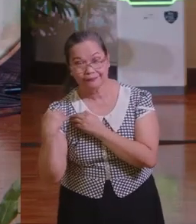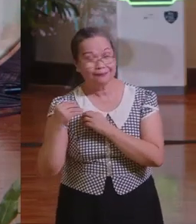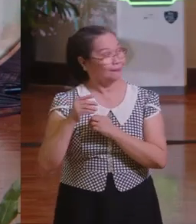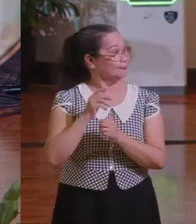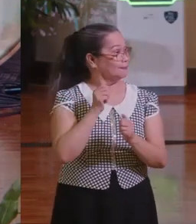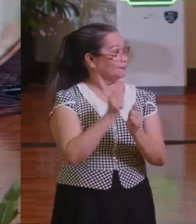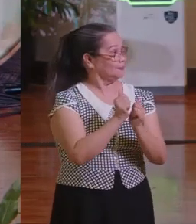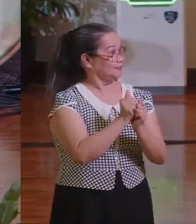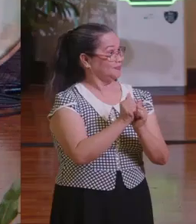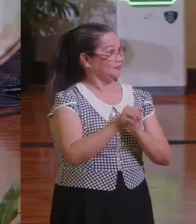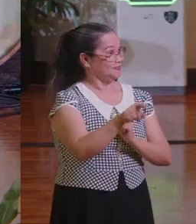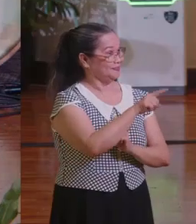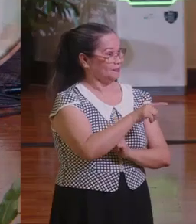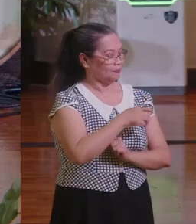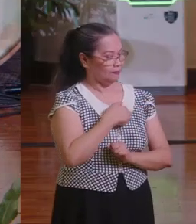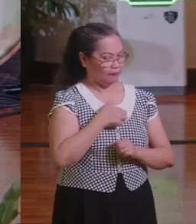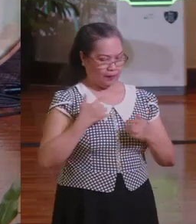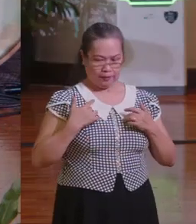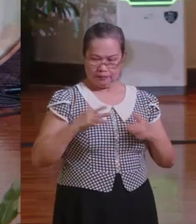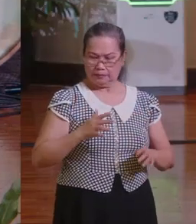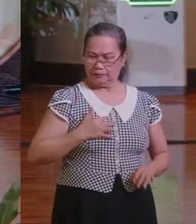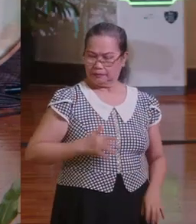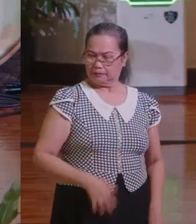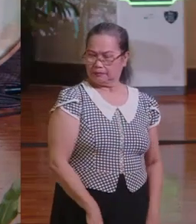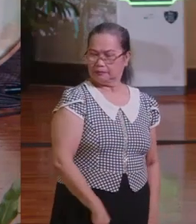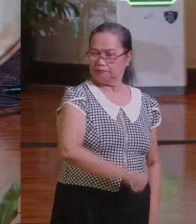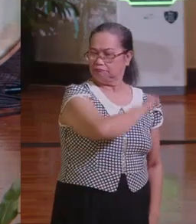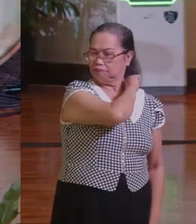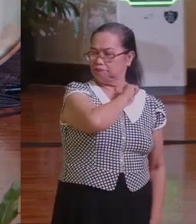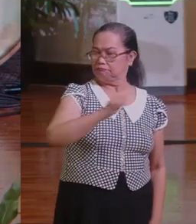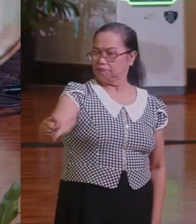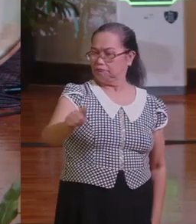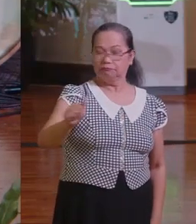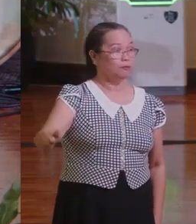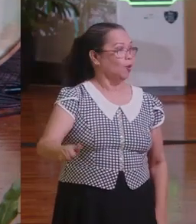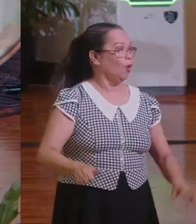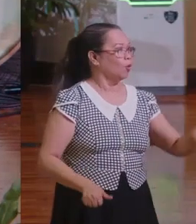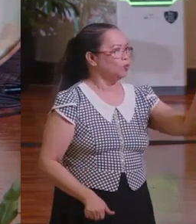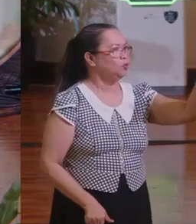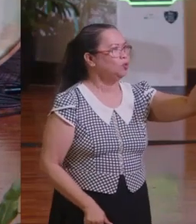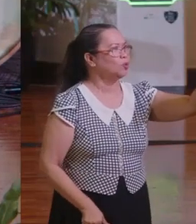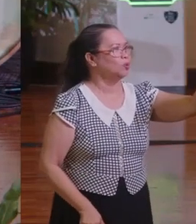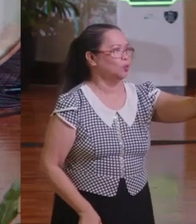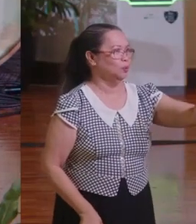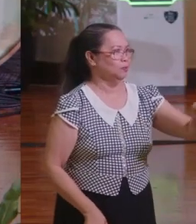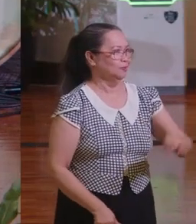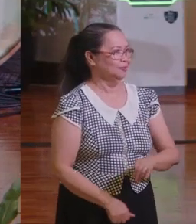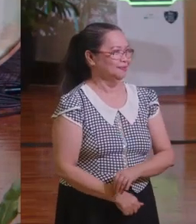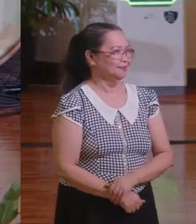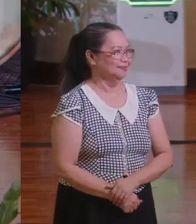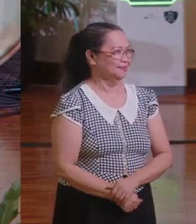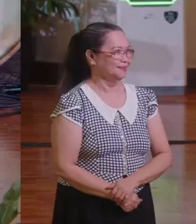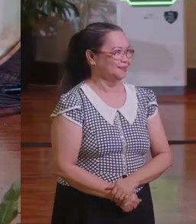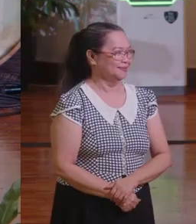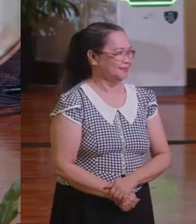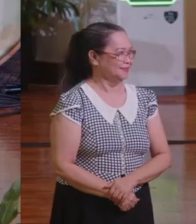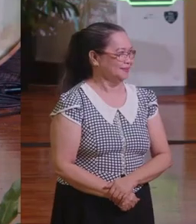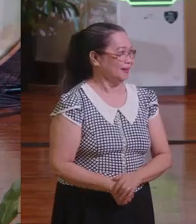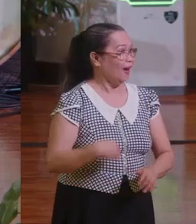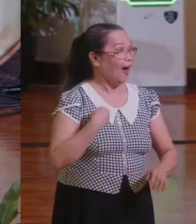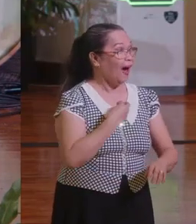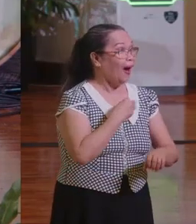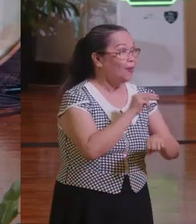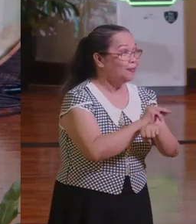sabihin na mind your own business. Hindi po ganoon ang translation na yan. Ang ibig niya sabihin, yung ating